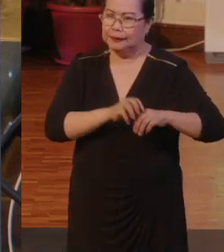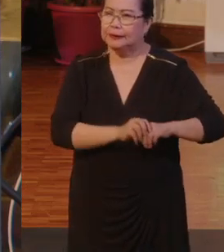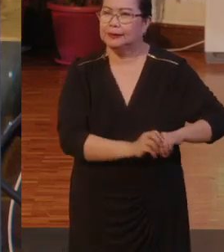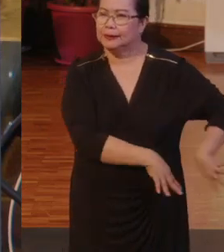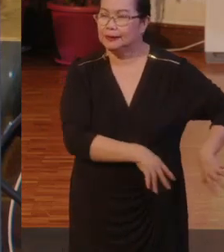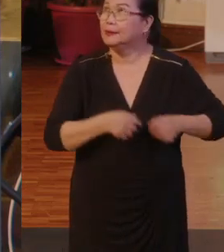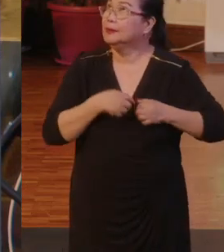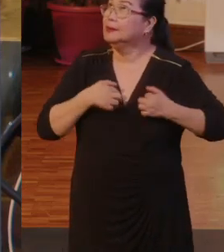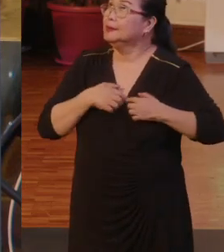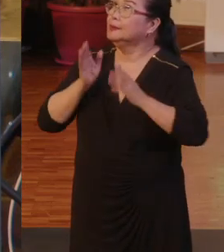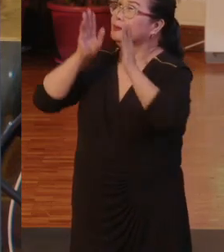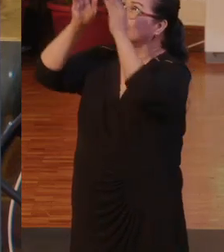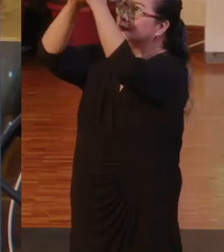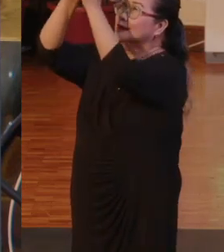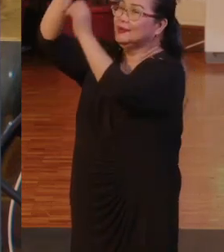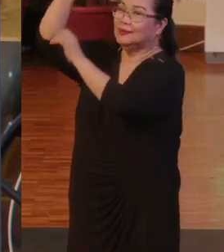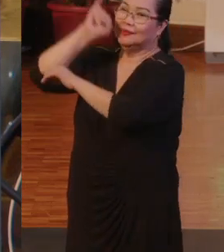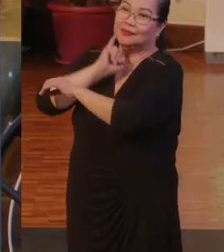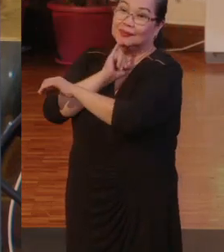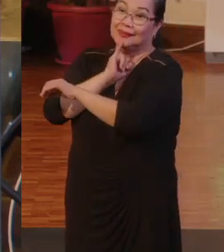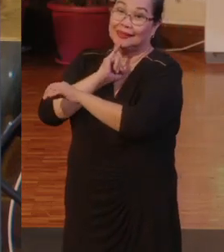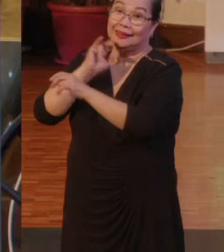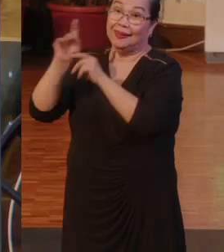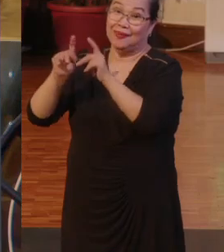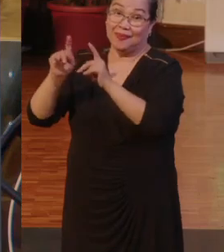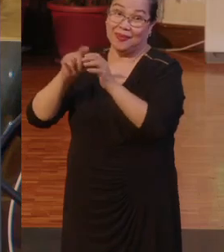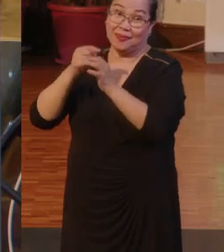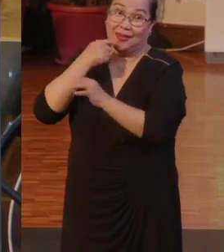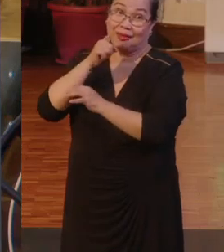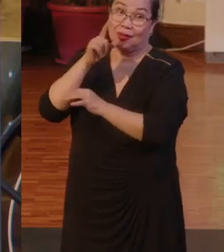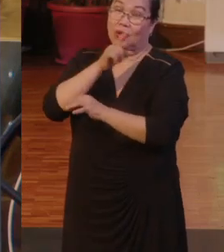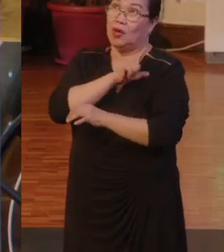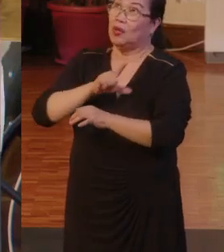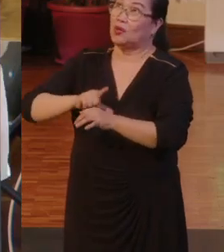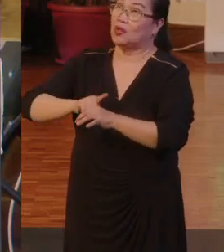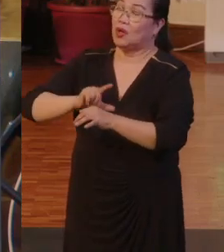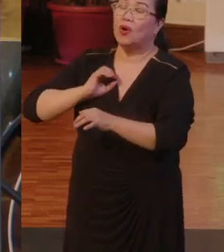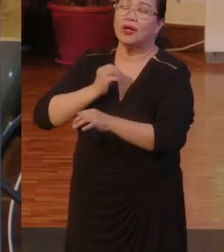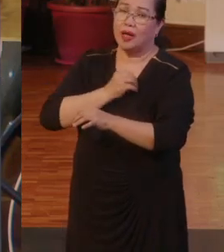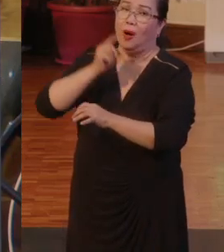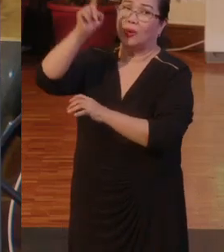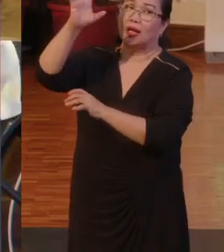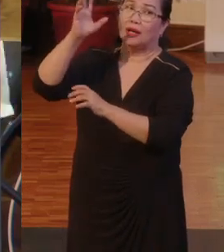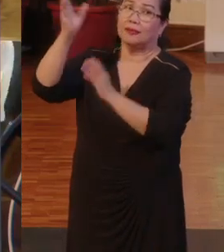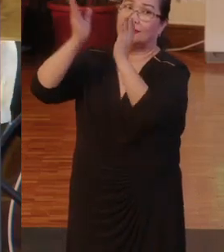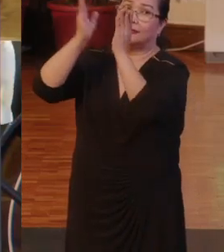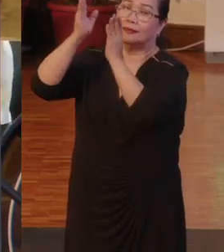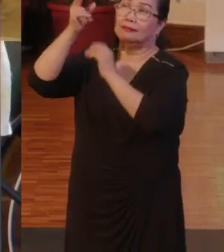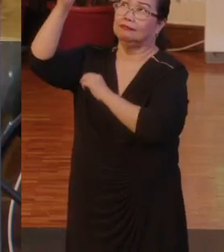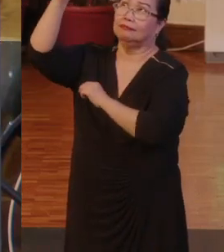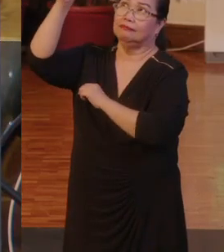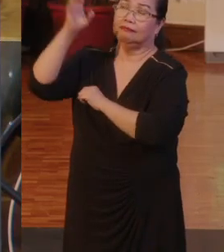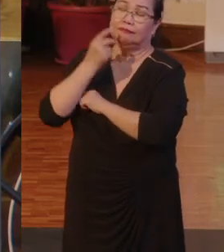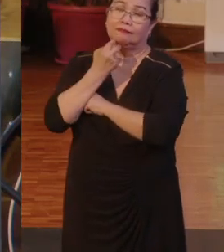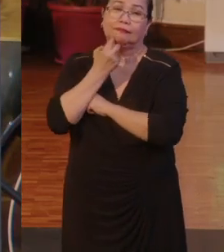kung masama sa loob nyo, sabi niya, na paglingkuran ng Diyos nyong tapat, kung masama sa loob